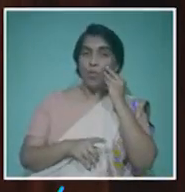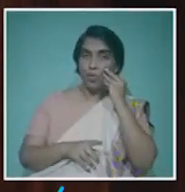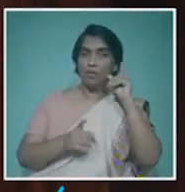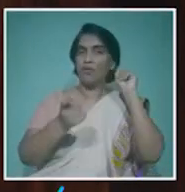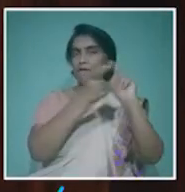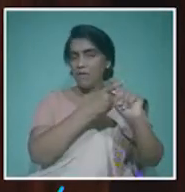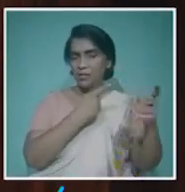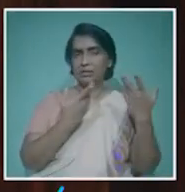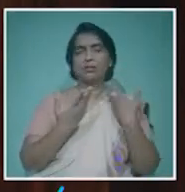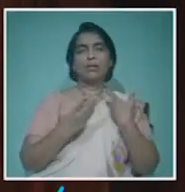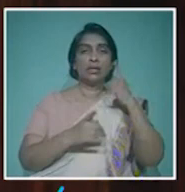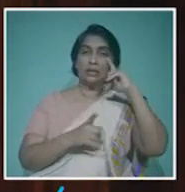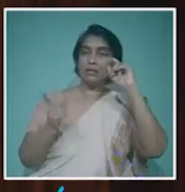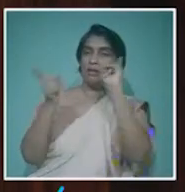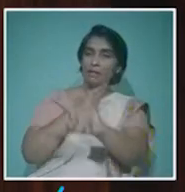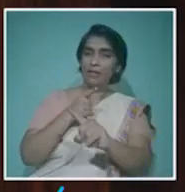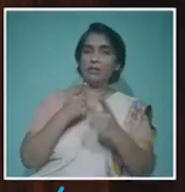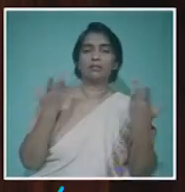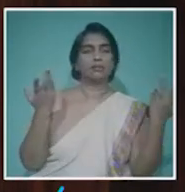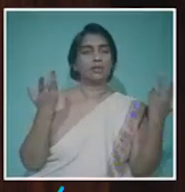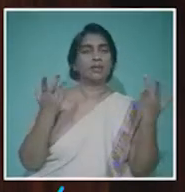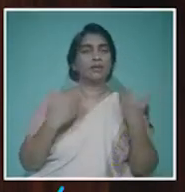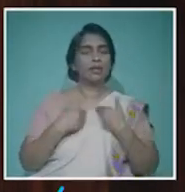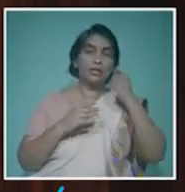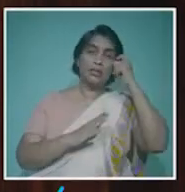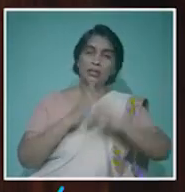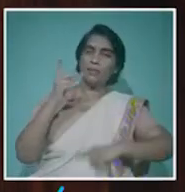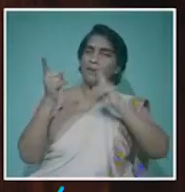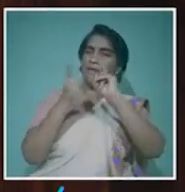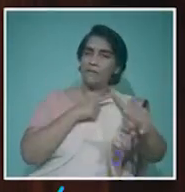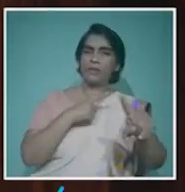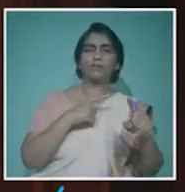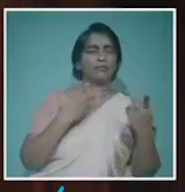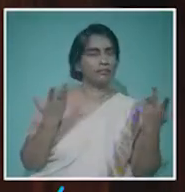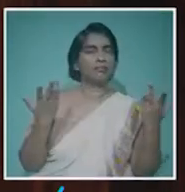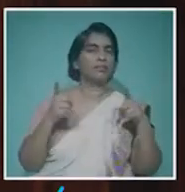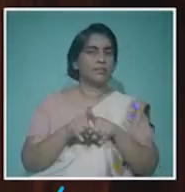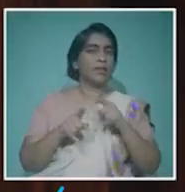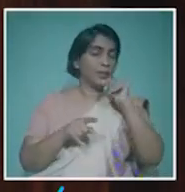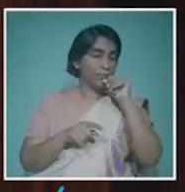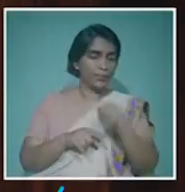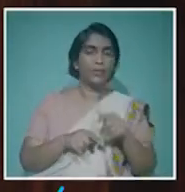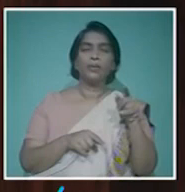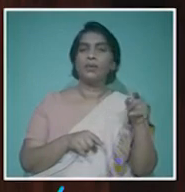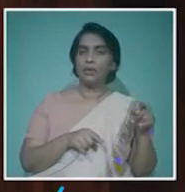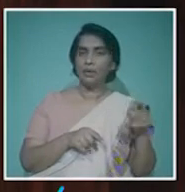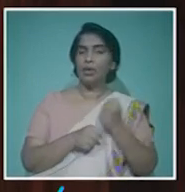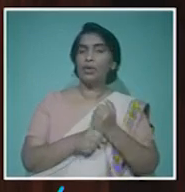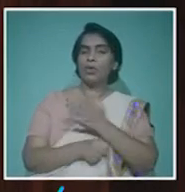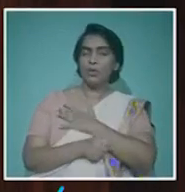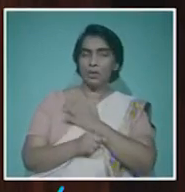තරහ කරගත්තා, අපි චීනයත් තරහ කරගත්තා, අපි ජපානයත් තරහ කරගත්තා. ඒක නිසා ඇත්ත වශයෙන්ම